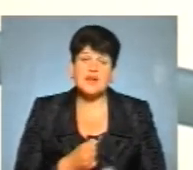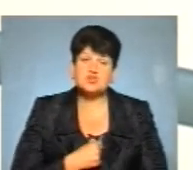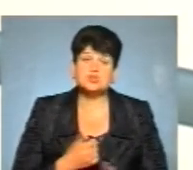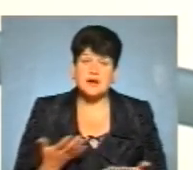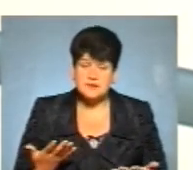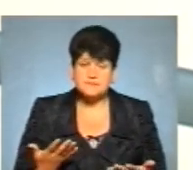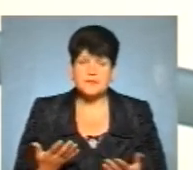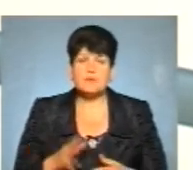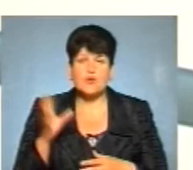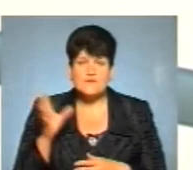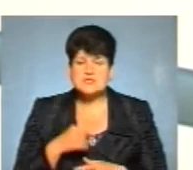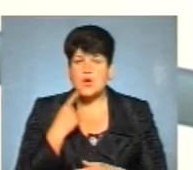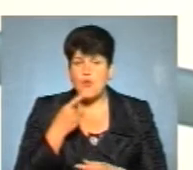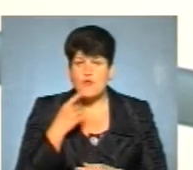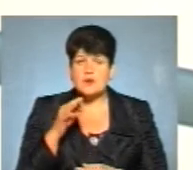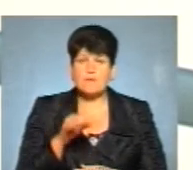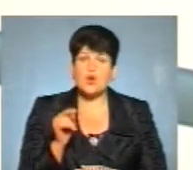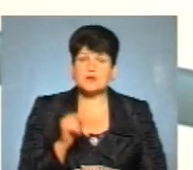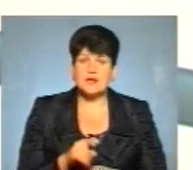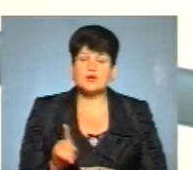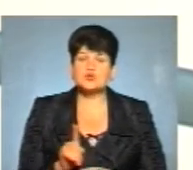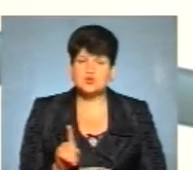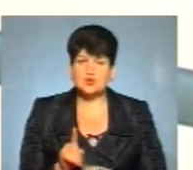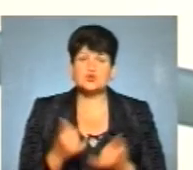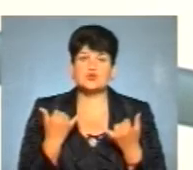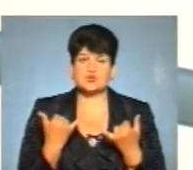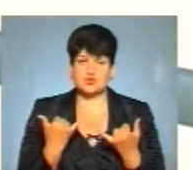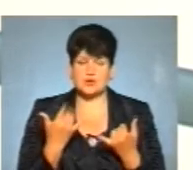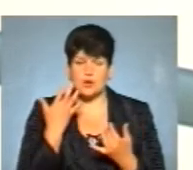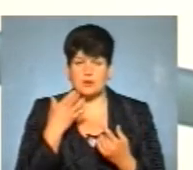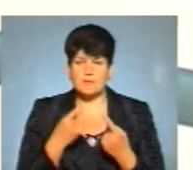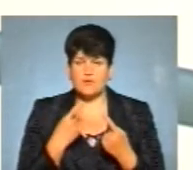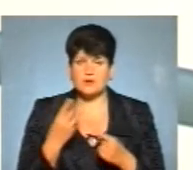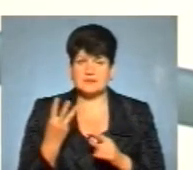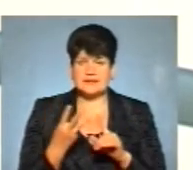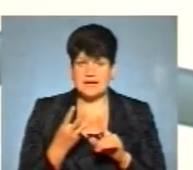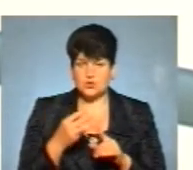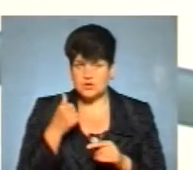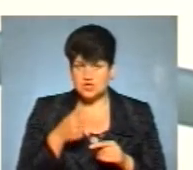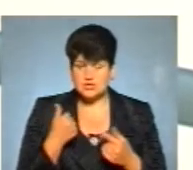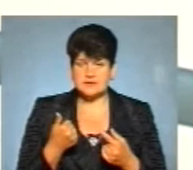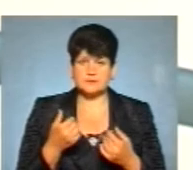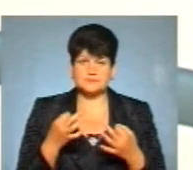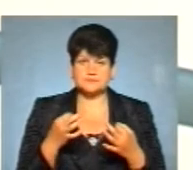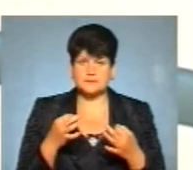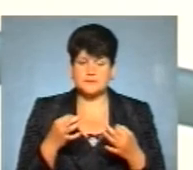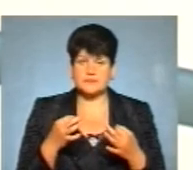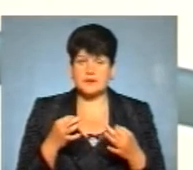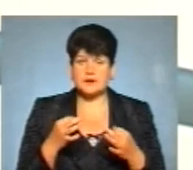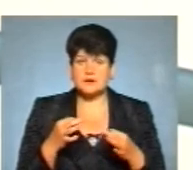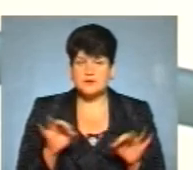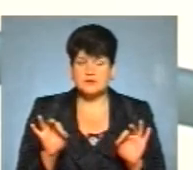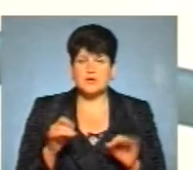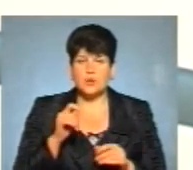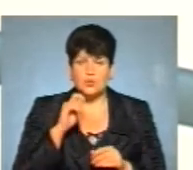дійсно всі говорять про те, що сьогодні, коли ми говоримо про третю річницю суверенітету України, торкатися ще мовного